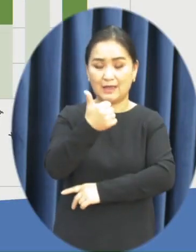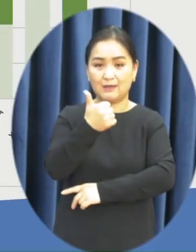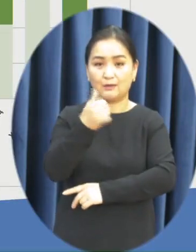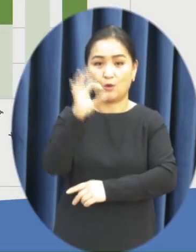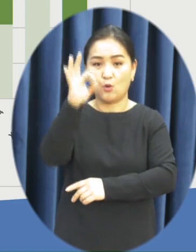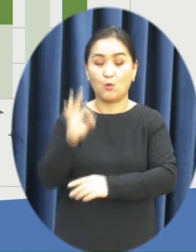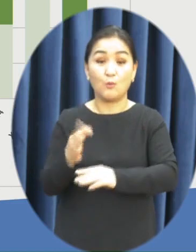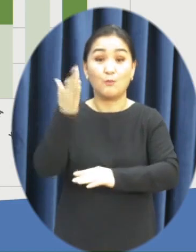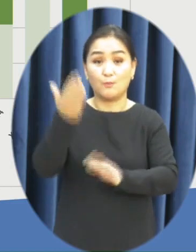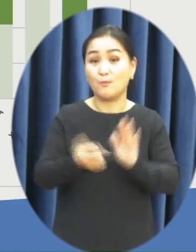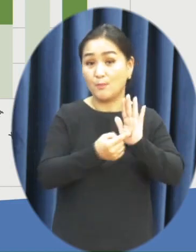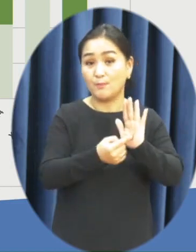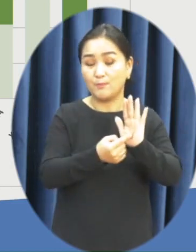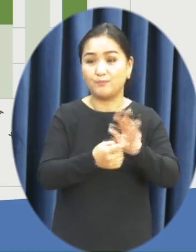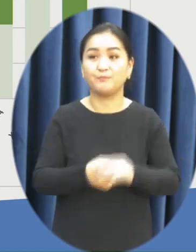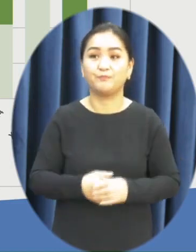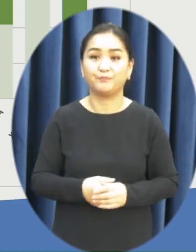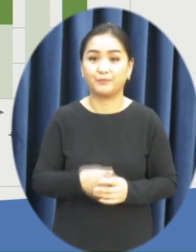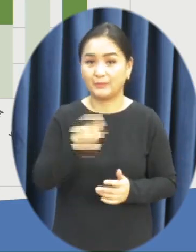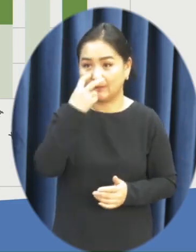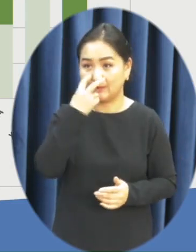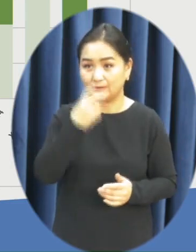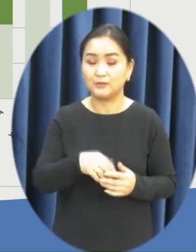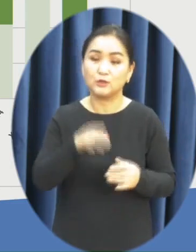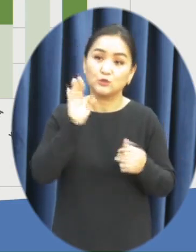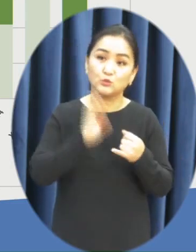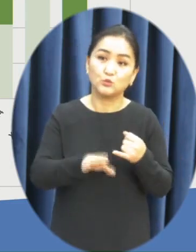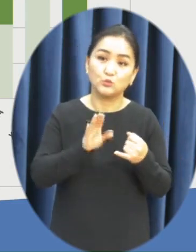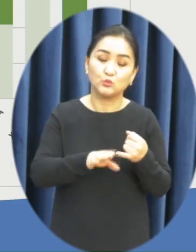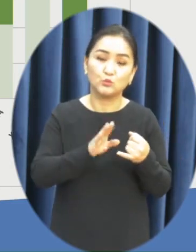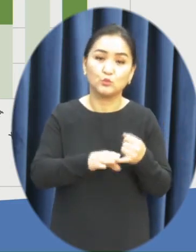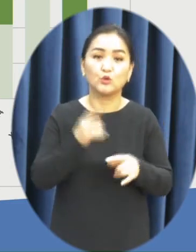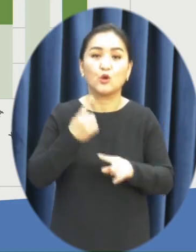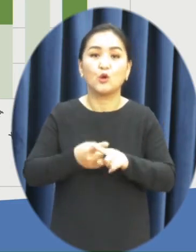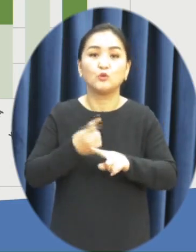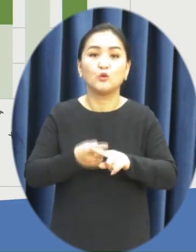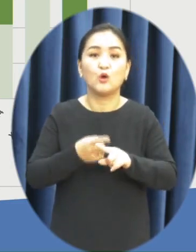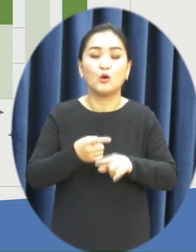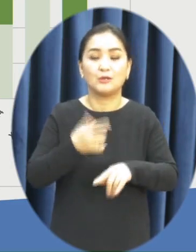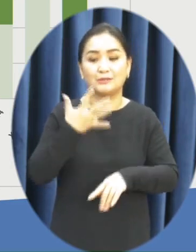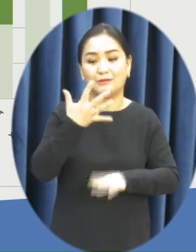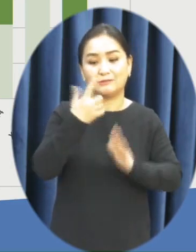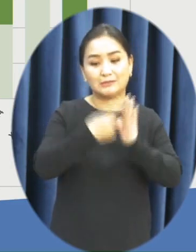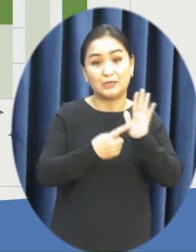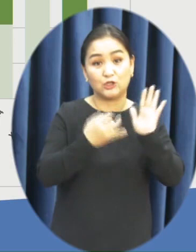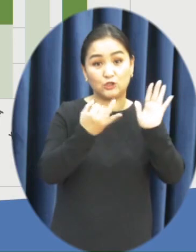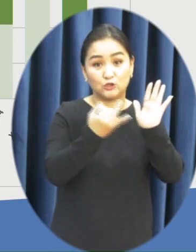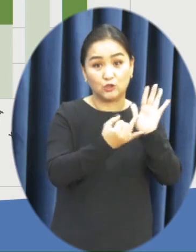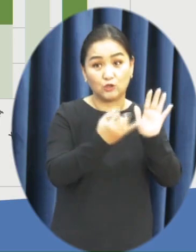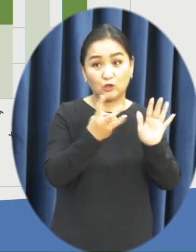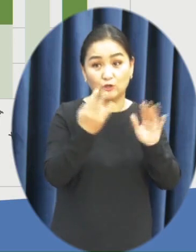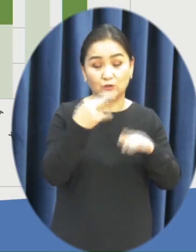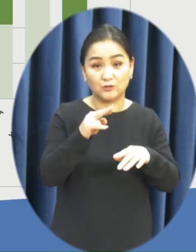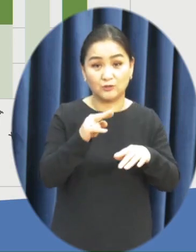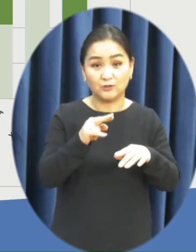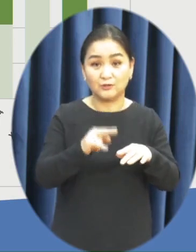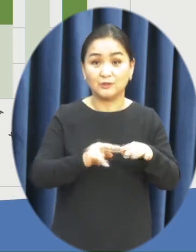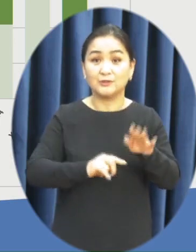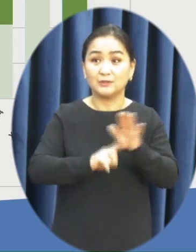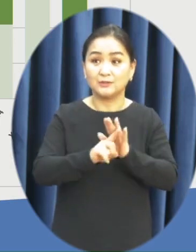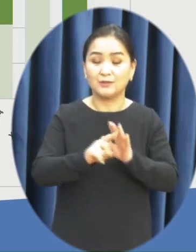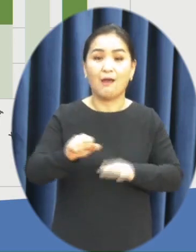ཕདས གསར གསུག སློག ལ སླེར བའི གས རིག